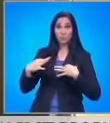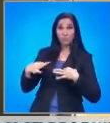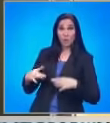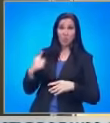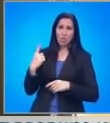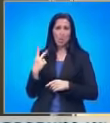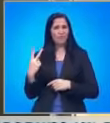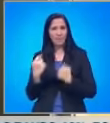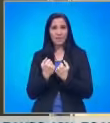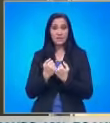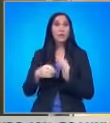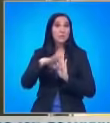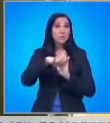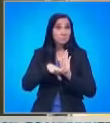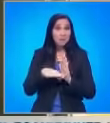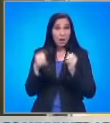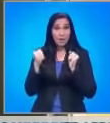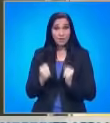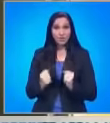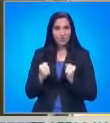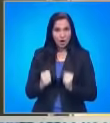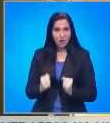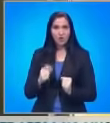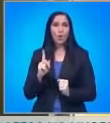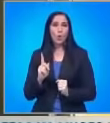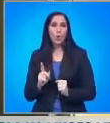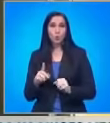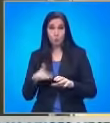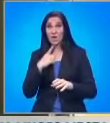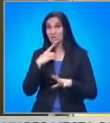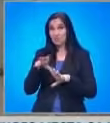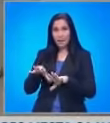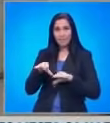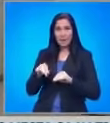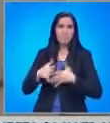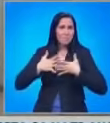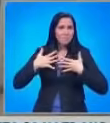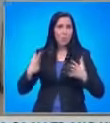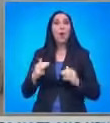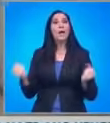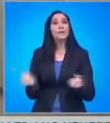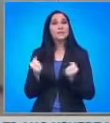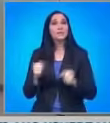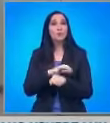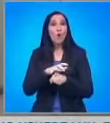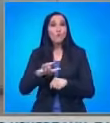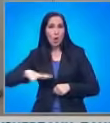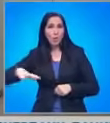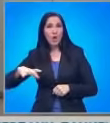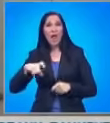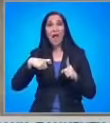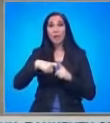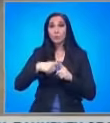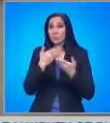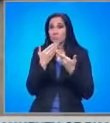само по 1-2 места, но списъка на чакащите, които са заприемани, е доста... Интензивно COVID отделение в